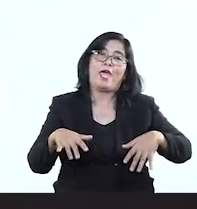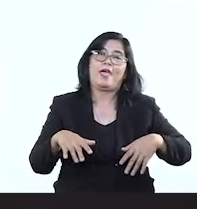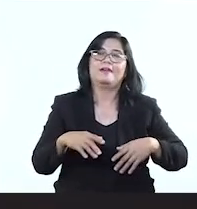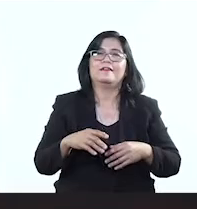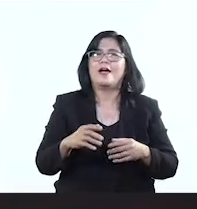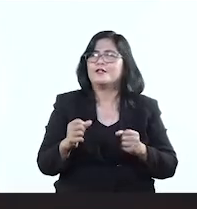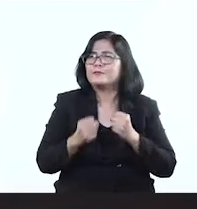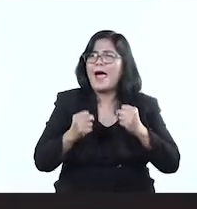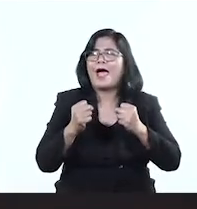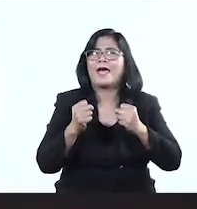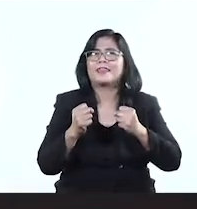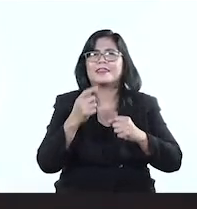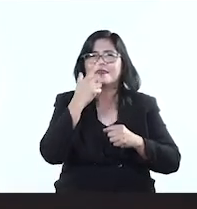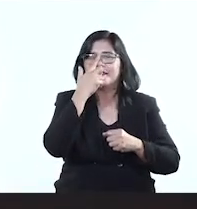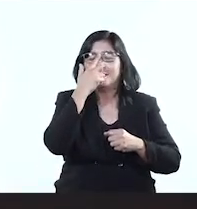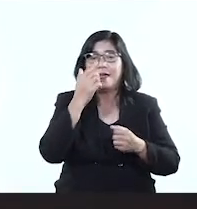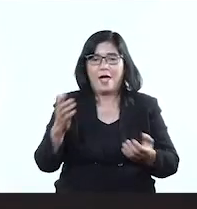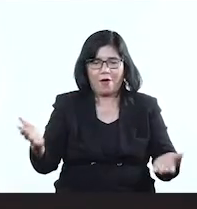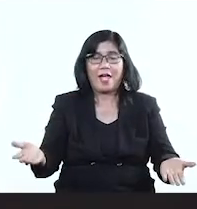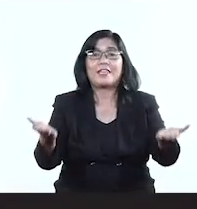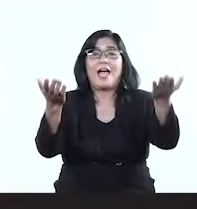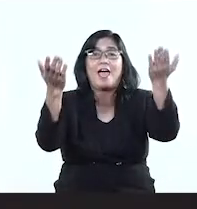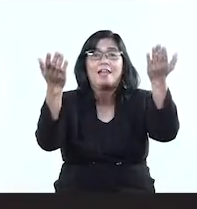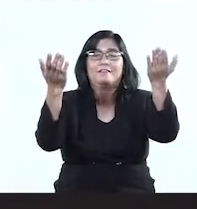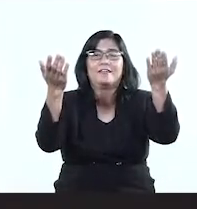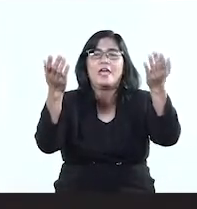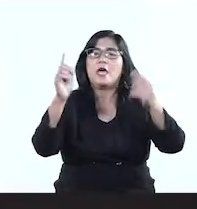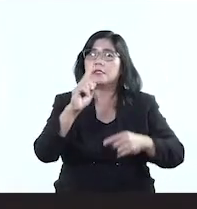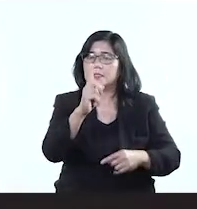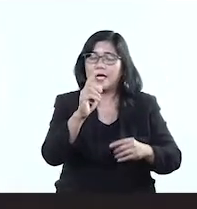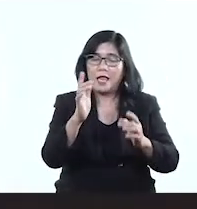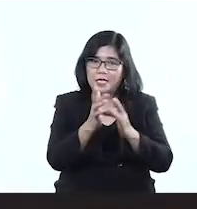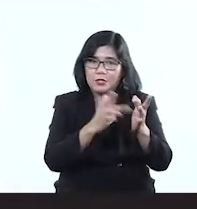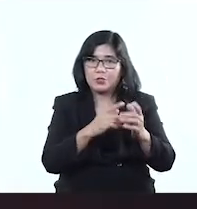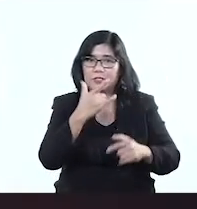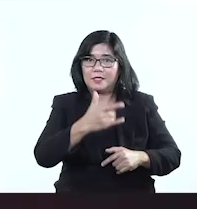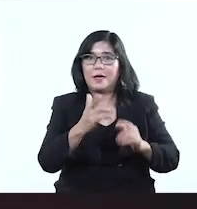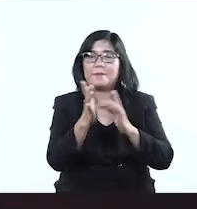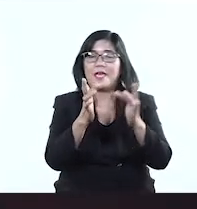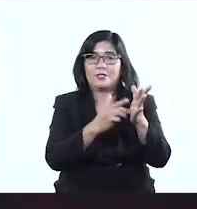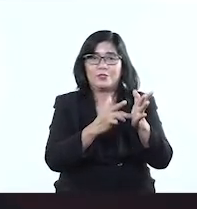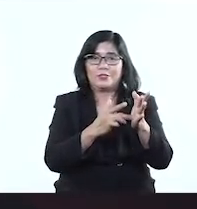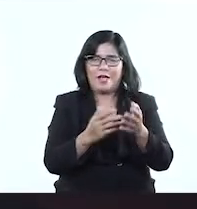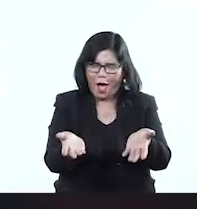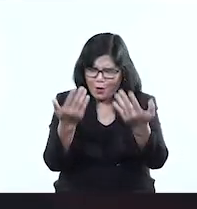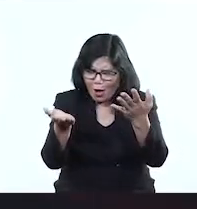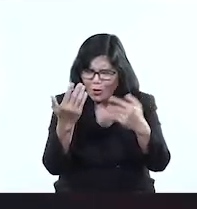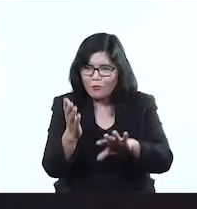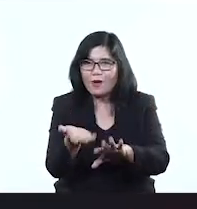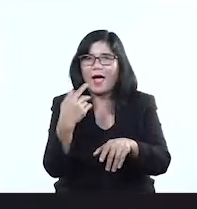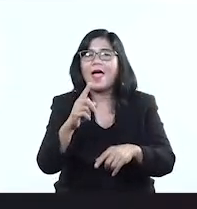ih hahaha yo angkat tangan karanggongsong bilang sama saya sekali Yesus tapi Yesus Hai Sekali lagi sekali lagi